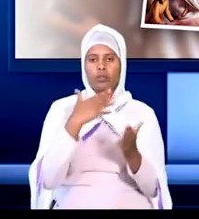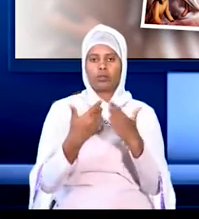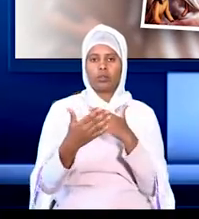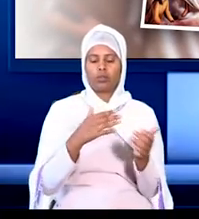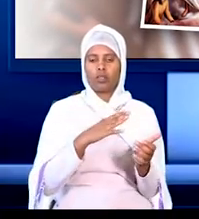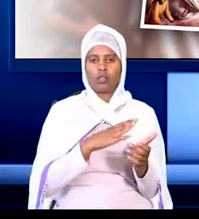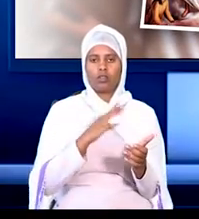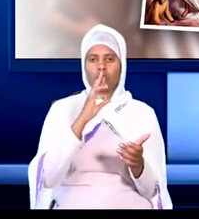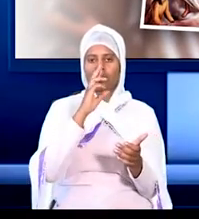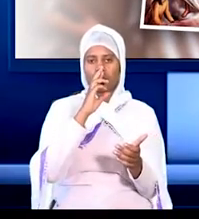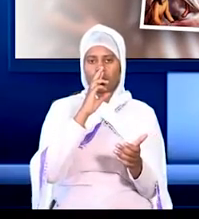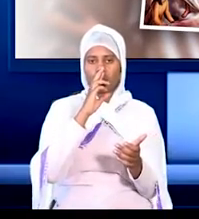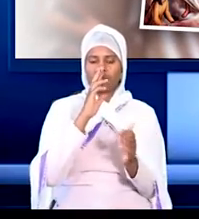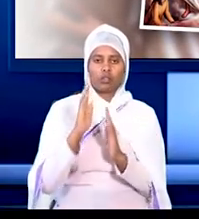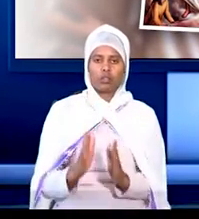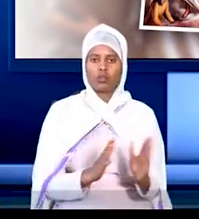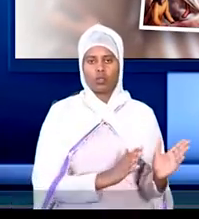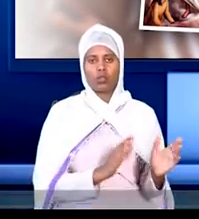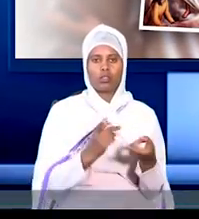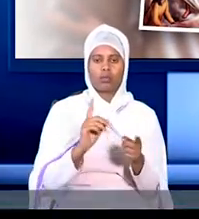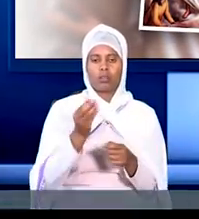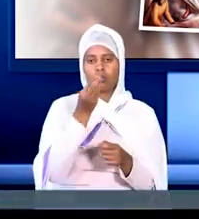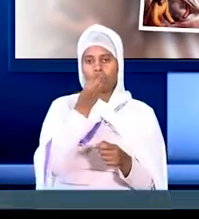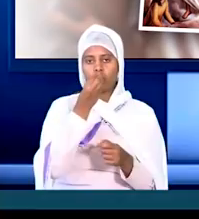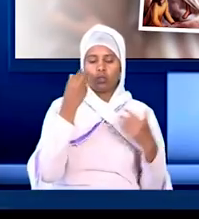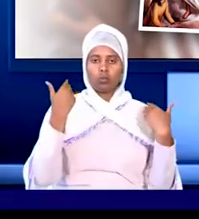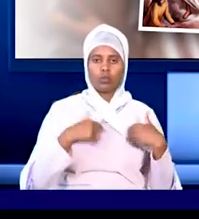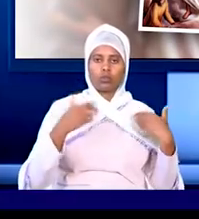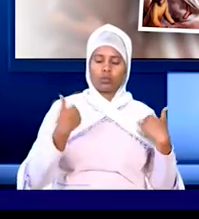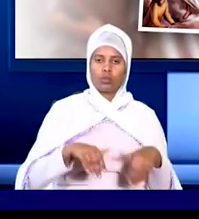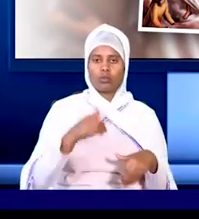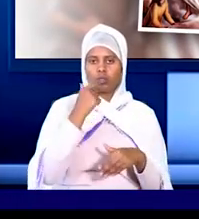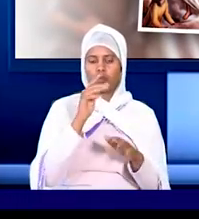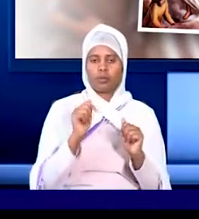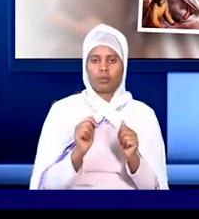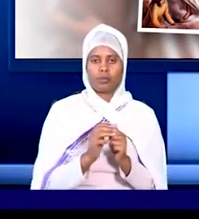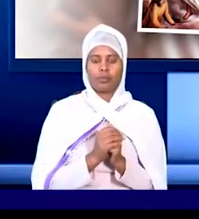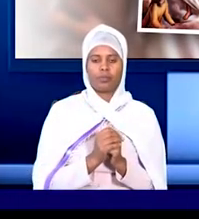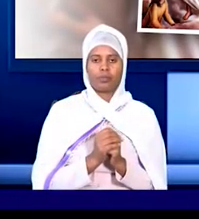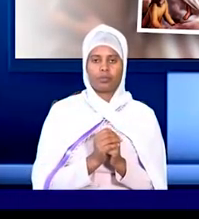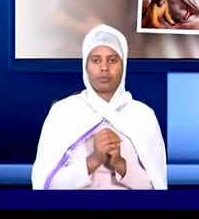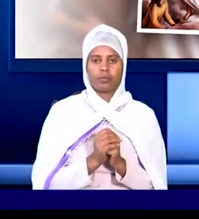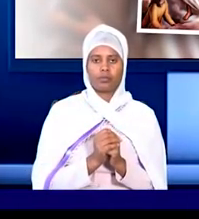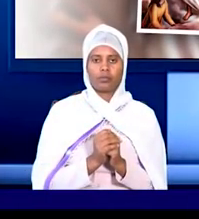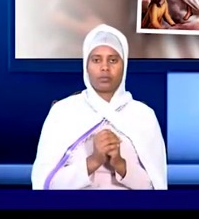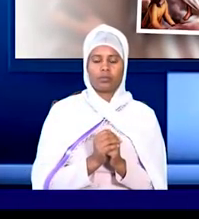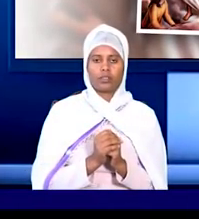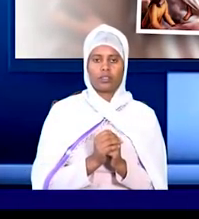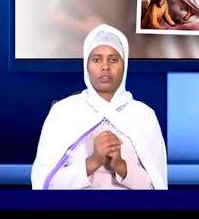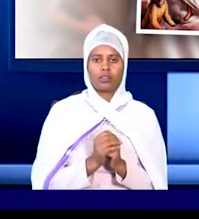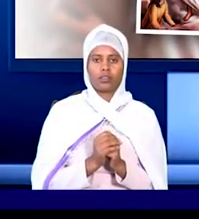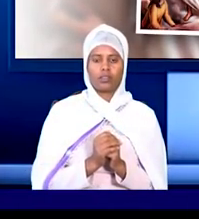ፆም እውጀልኩም ኣለኹ ፆም እነግረኩም ኣለኹ ፆሙ ተጠንቀቑ ነዚኣ እንድሕር በሊዕኹም ሞት ክትመት ኢኹም